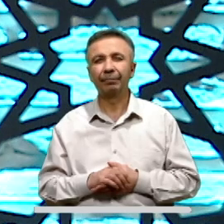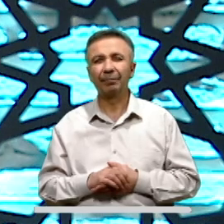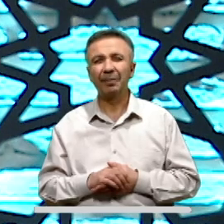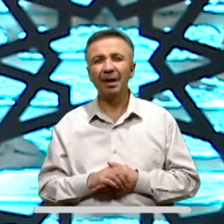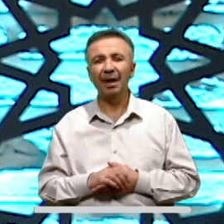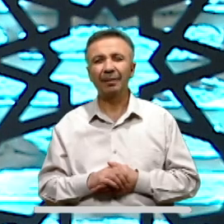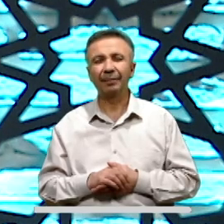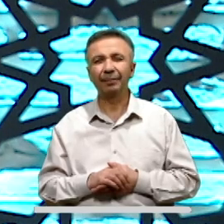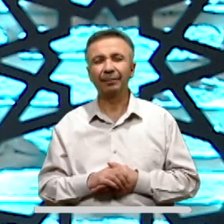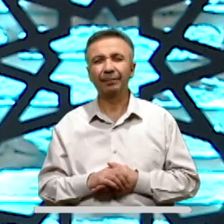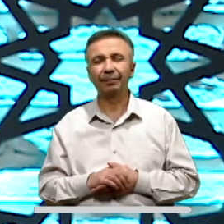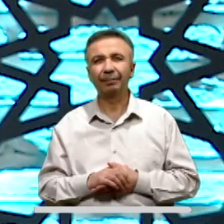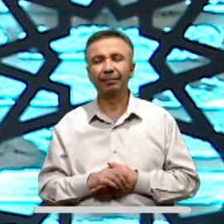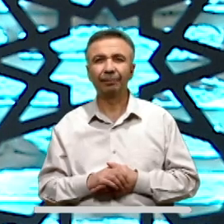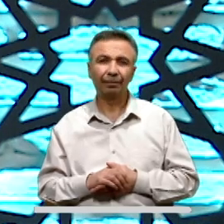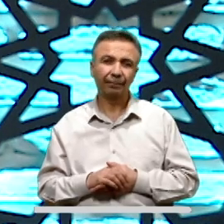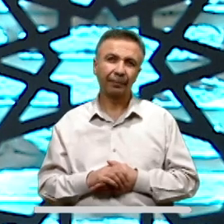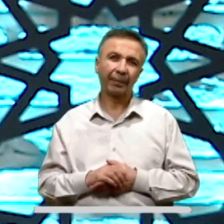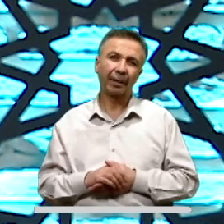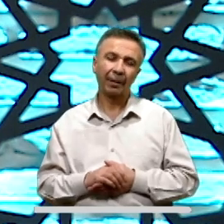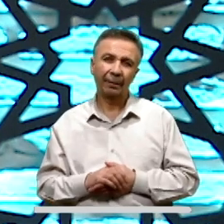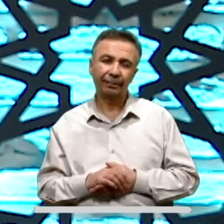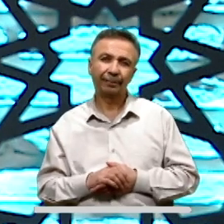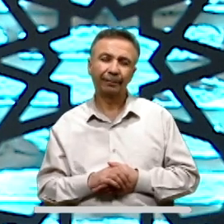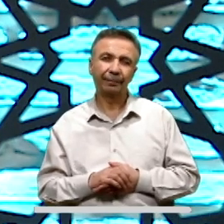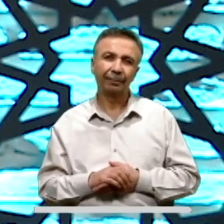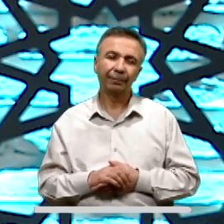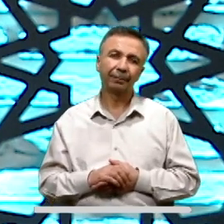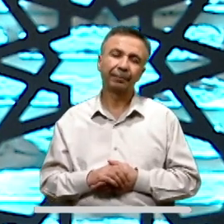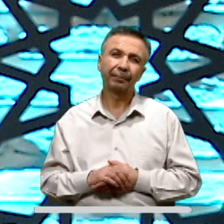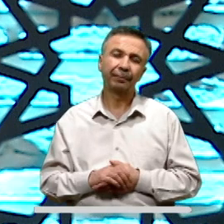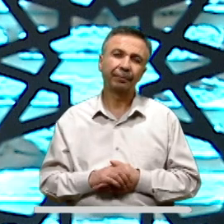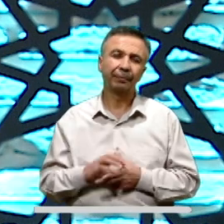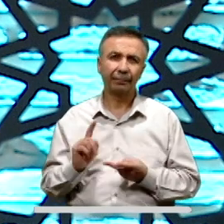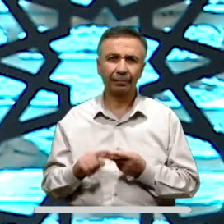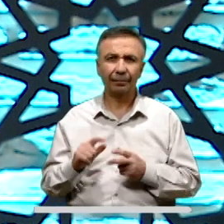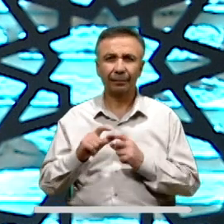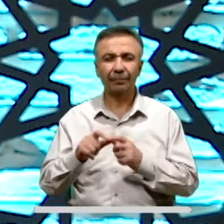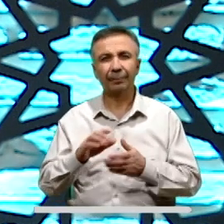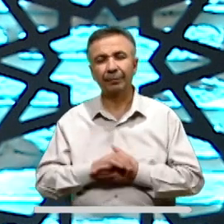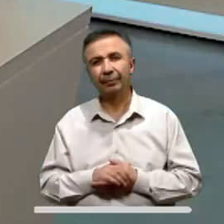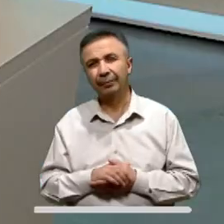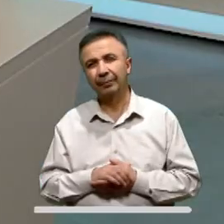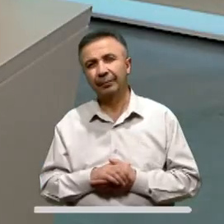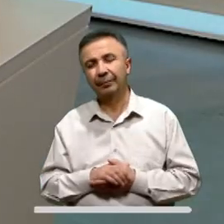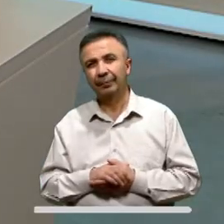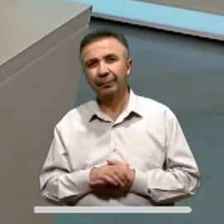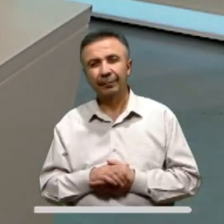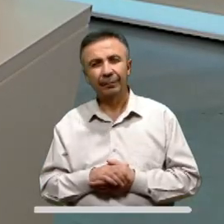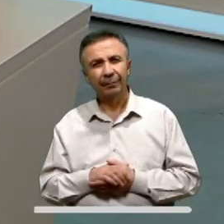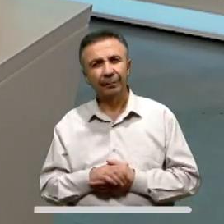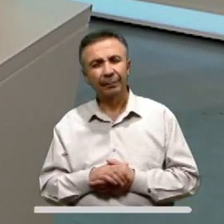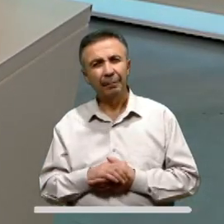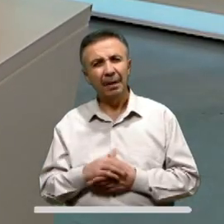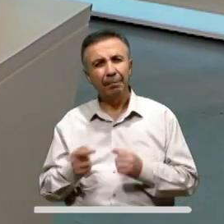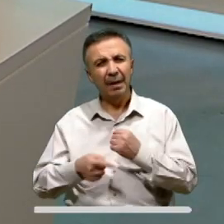çare bulamadım. İlaçlatayım soralım istiyorum. Ne yapalım acaba diye ben de merak ettim. Diğer soru nedir? Diğer sorum da şu hocam. Benim bir hafta